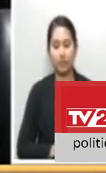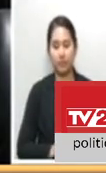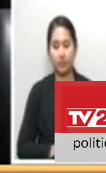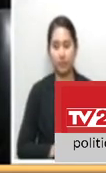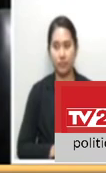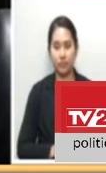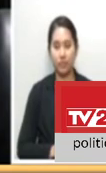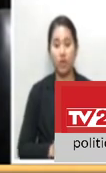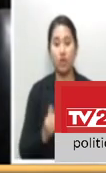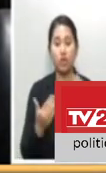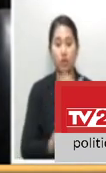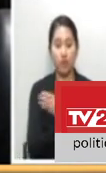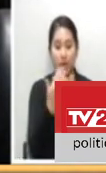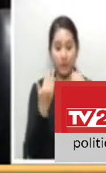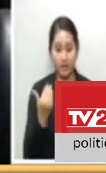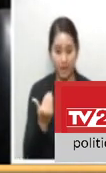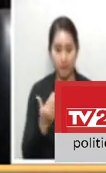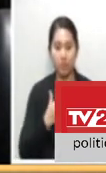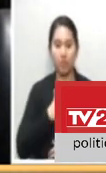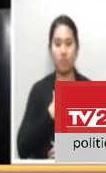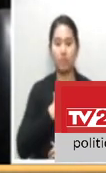จึงถือโอกาสนี้นำเรีย